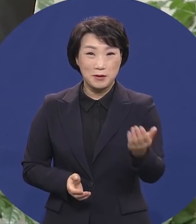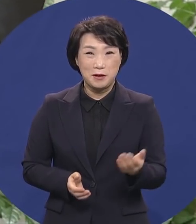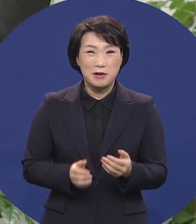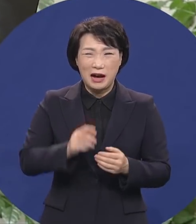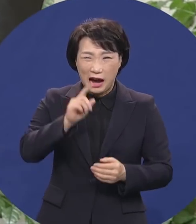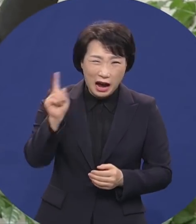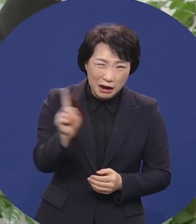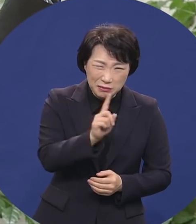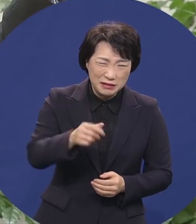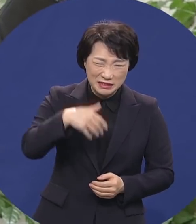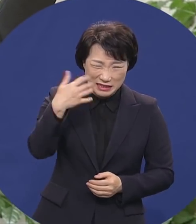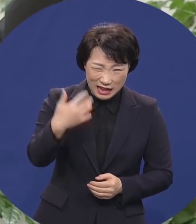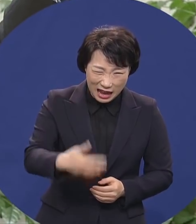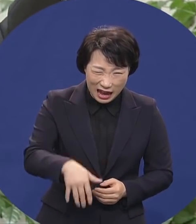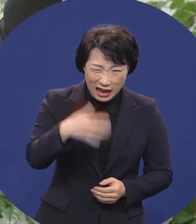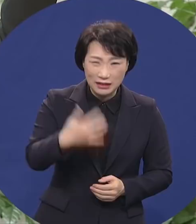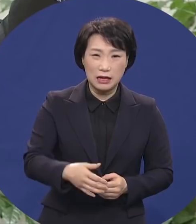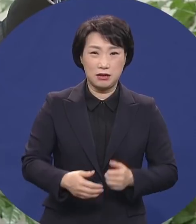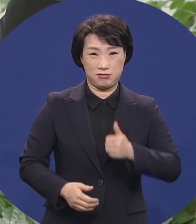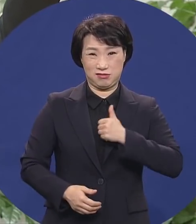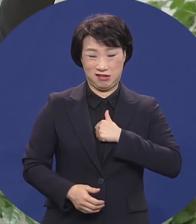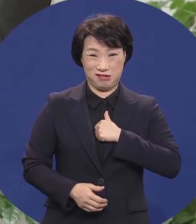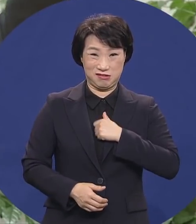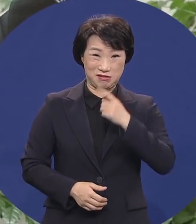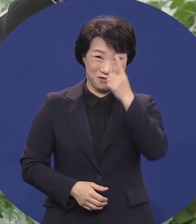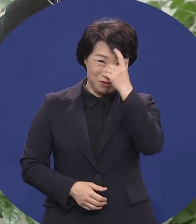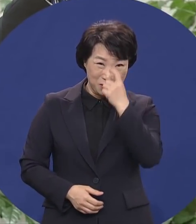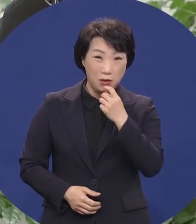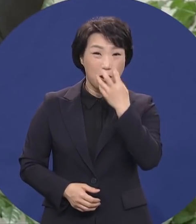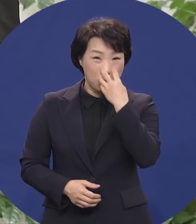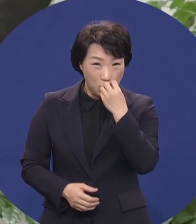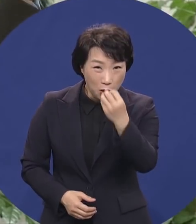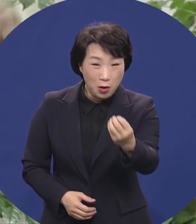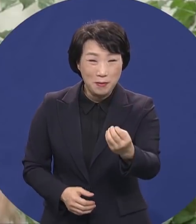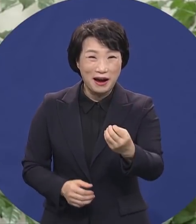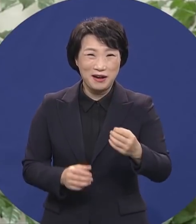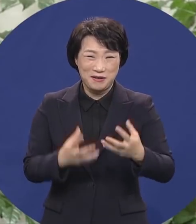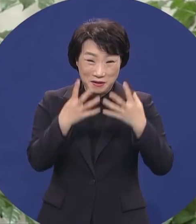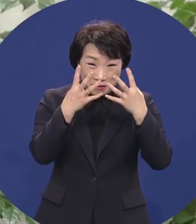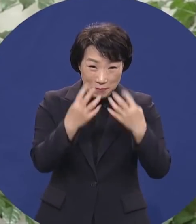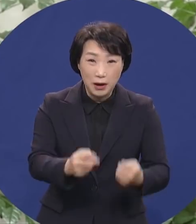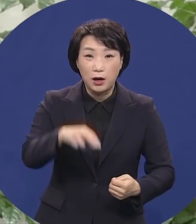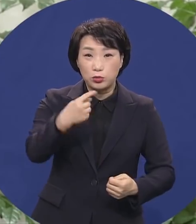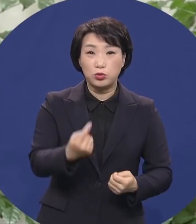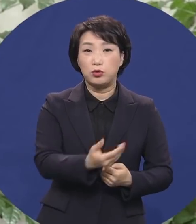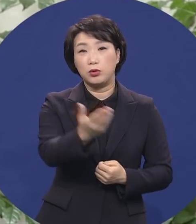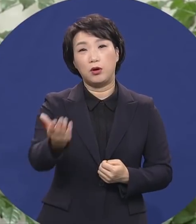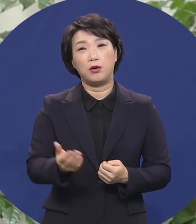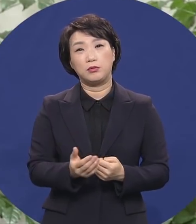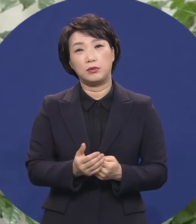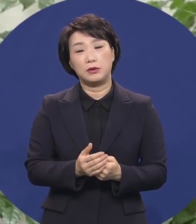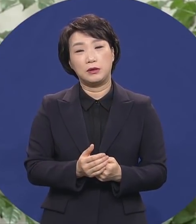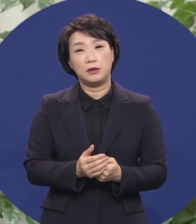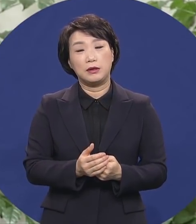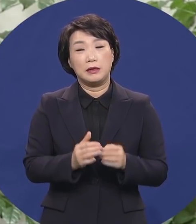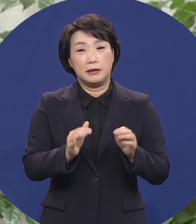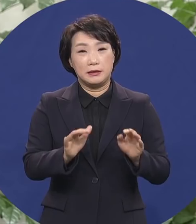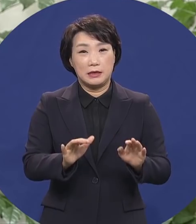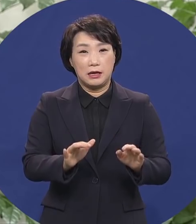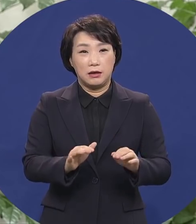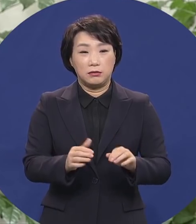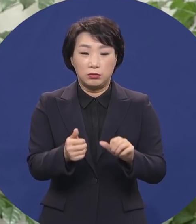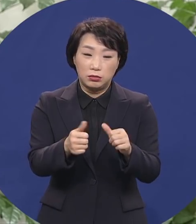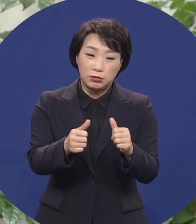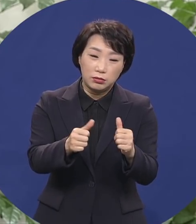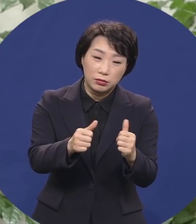아무리 대단하게 자존심, 자아, 교만이 하늘을 찔러도 다